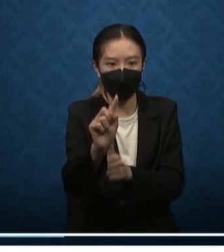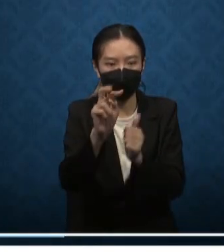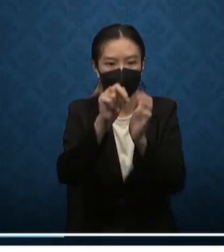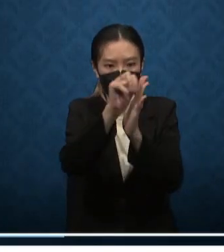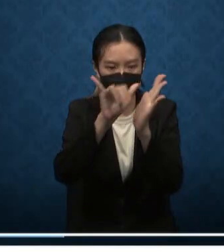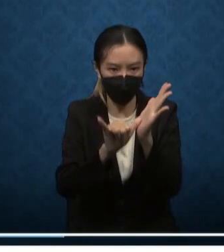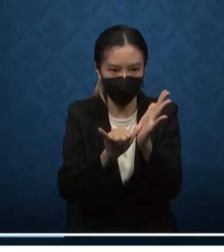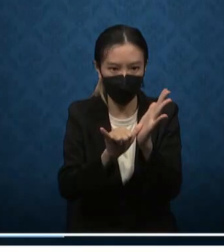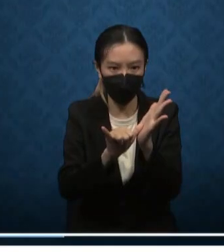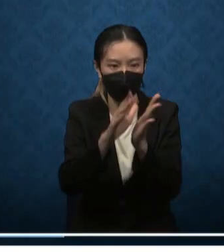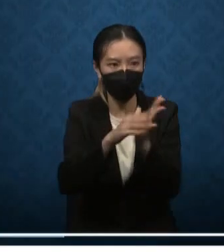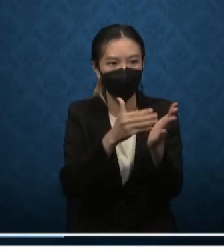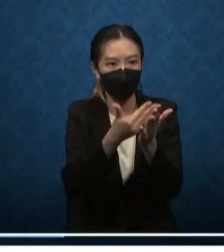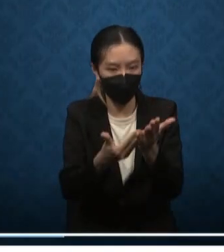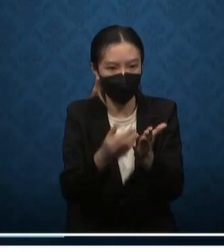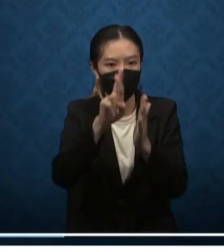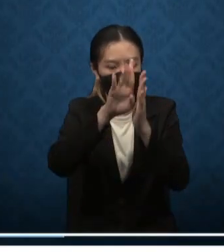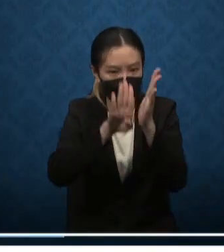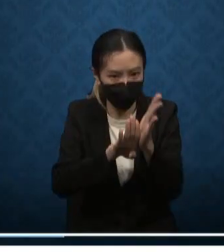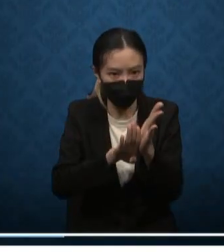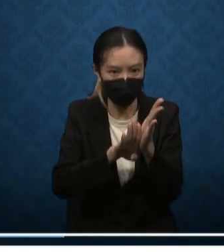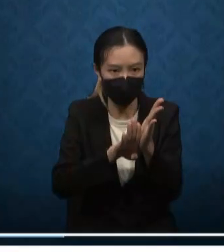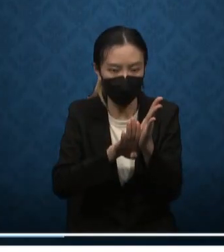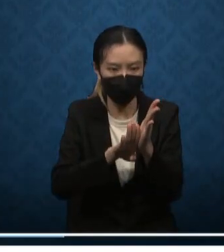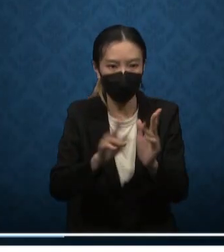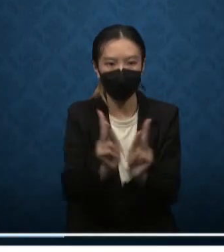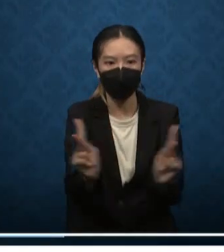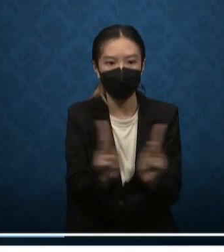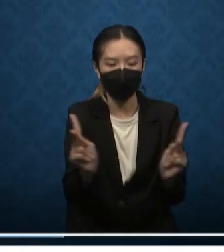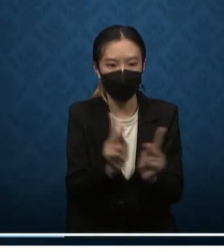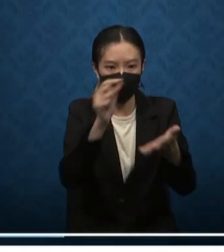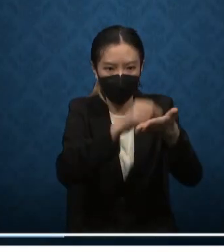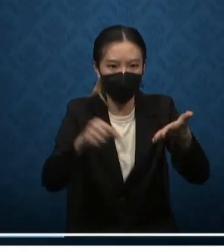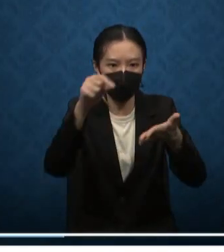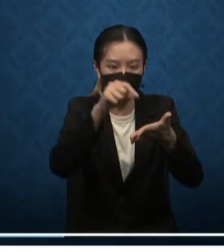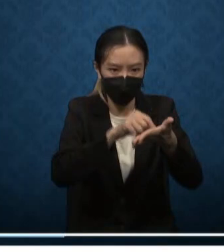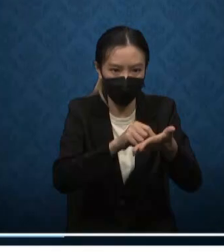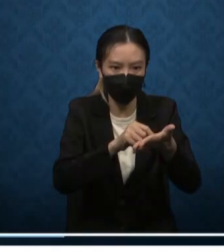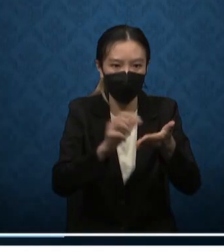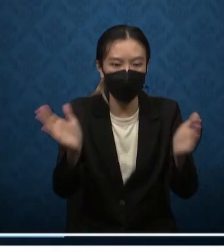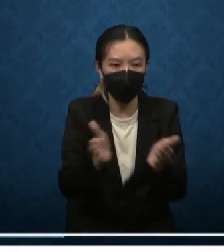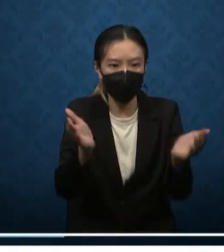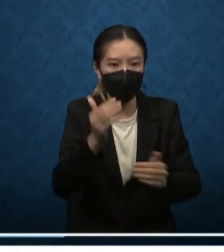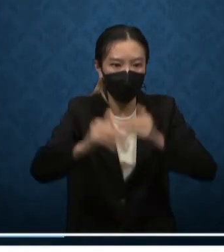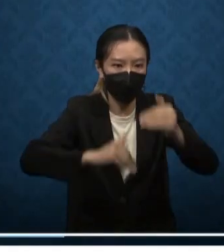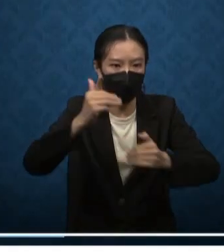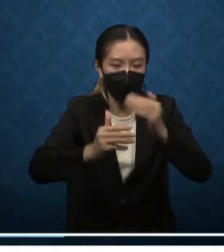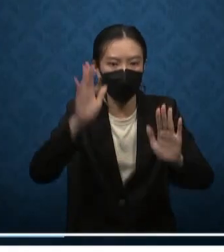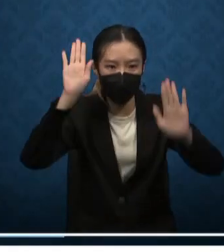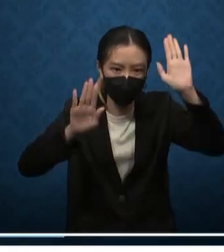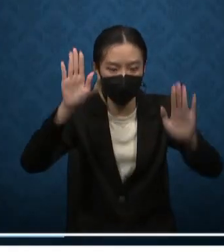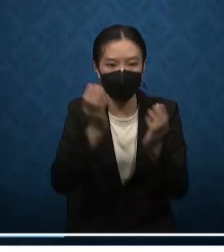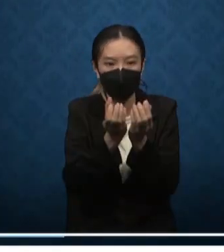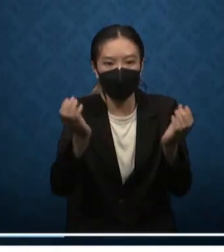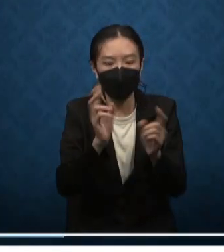กรรมาธิการเสนอว่าตามระเบียบของคณะกรรมการการเลือกตั้งว่าด้วยศูนย์ส่งเสริมพัฒนาประชาธิปไตยฉบับที่